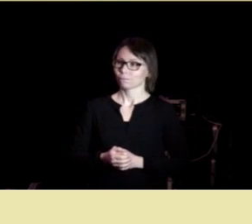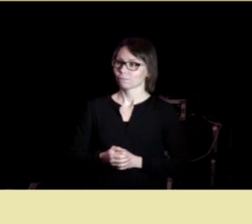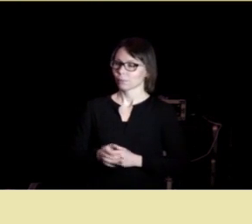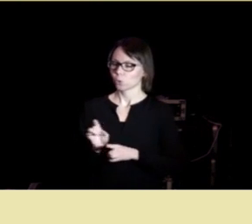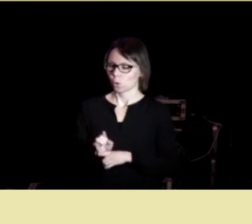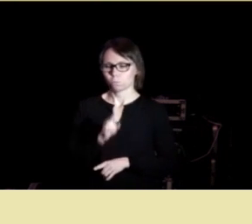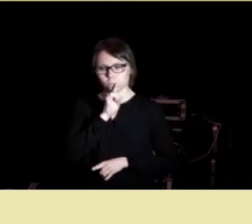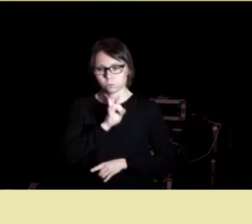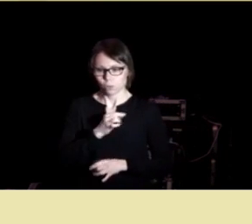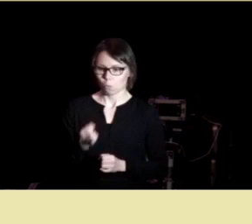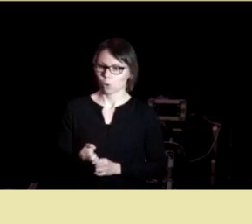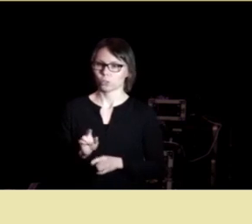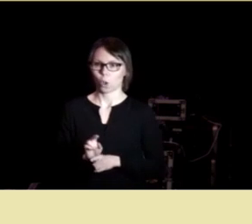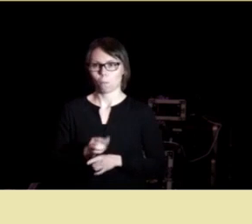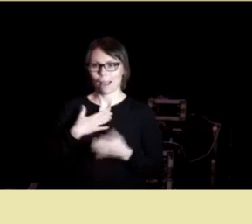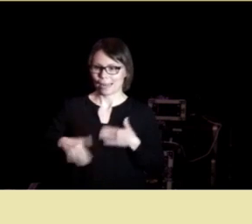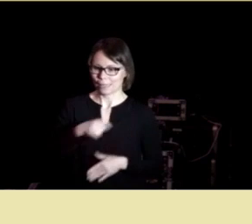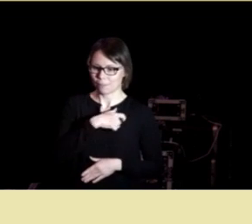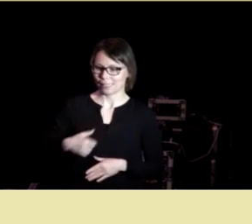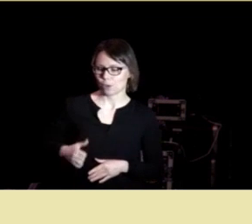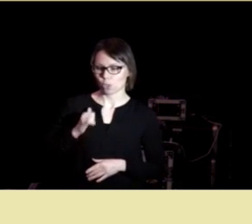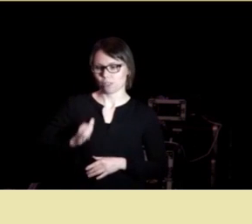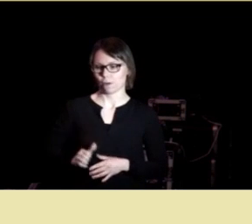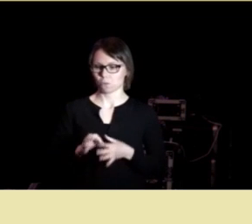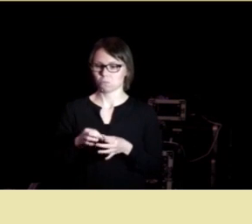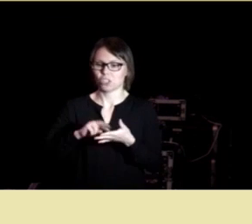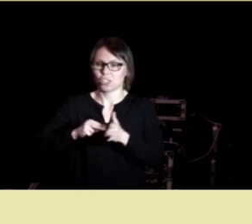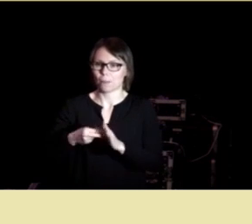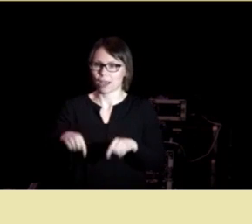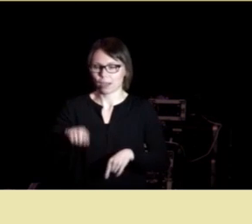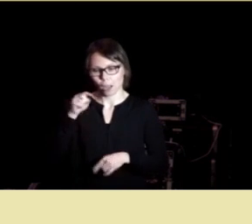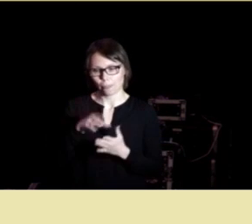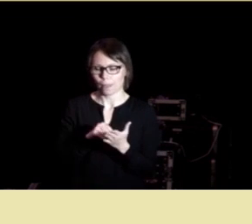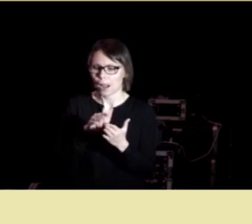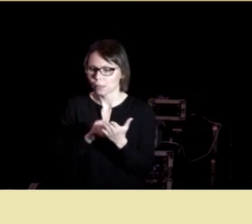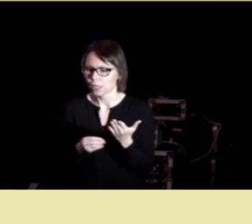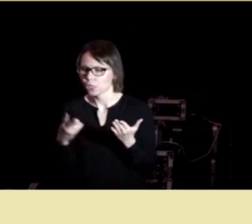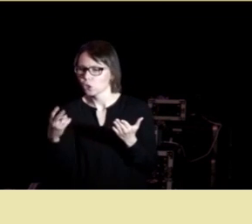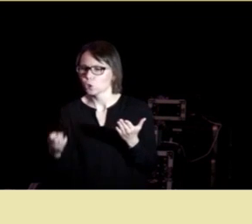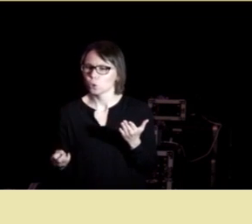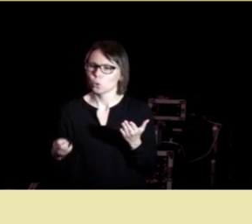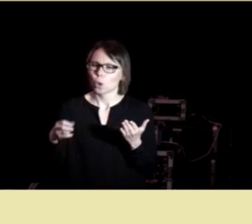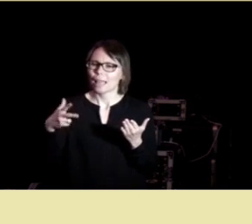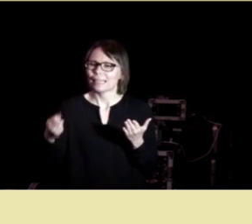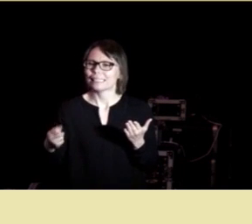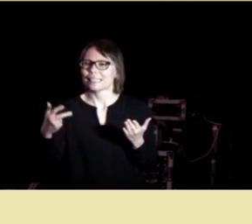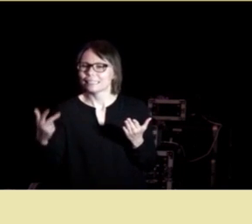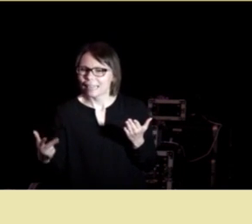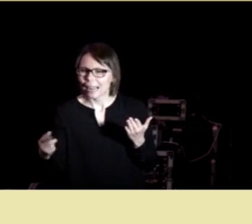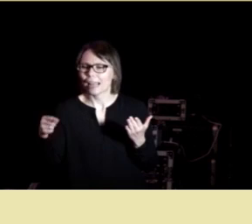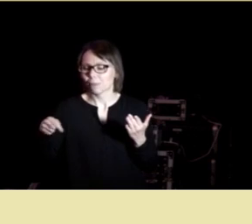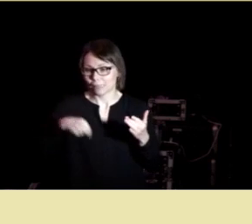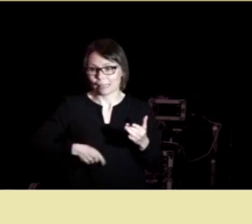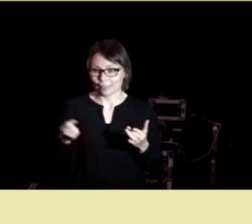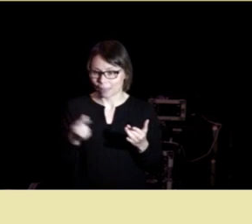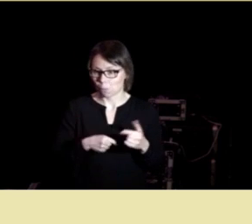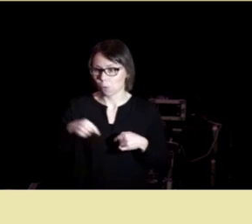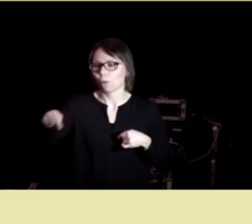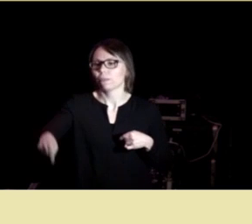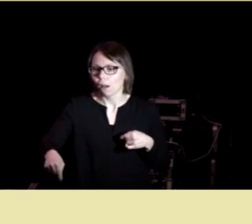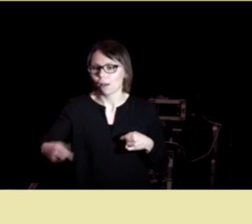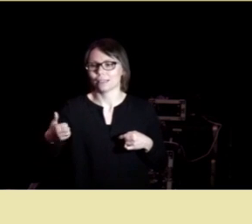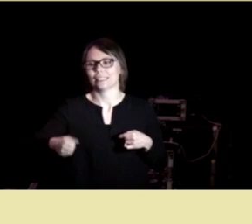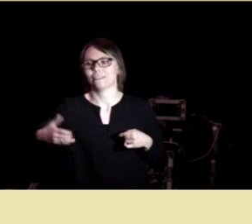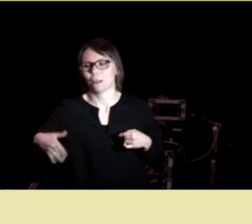Da skal man være litt tålmodig som helseminister og ansvarlig i dette systemet her. Det går an å regne ut at i 2033 med nåværende tempo når vi